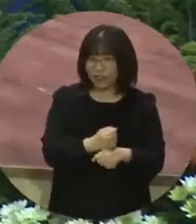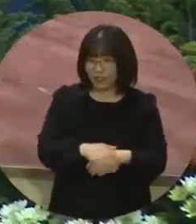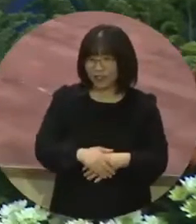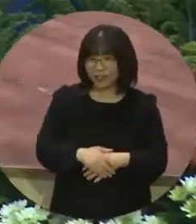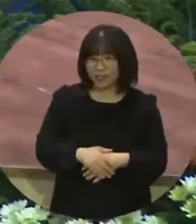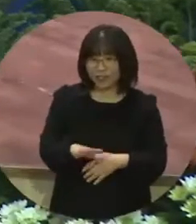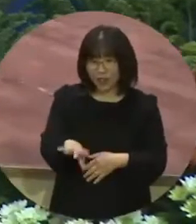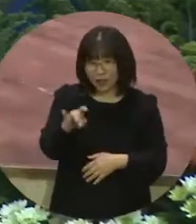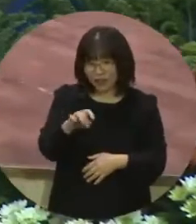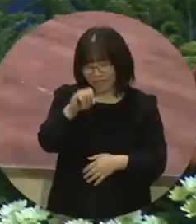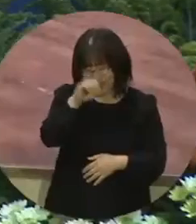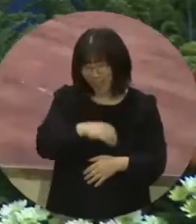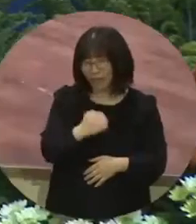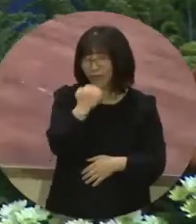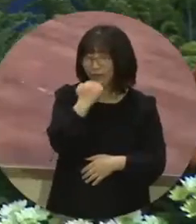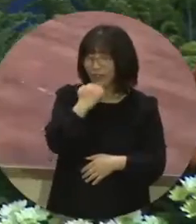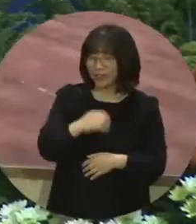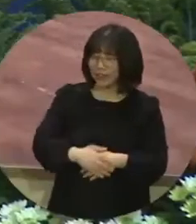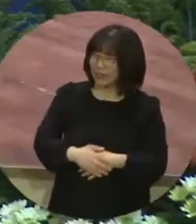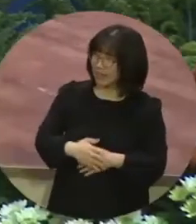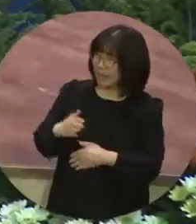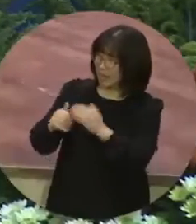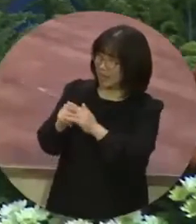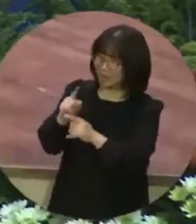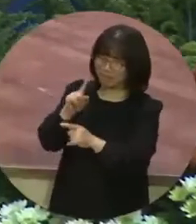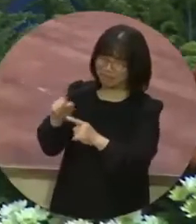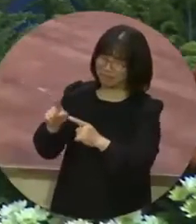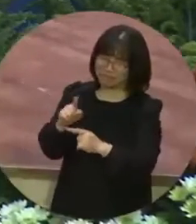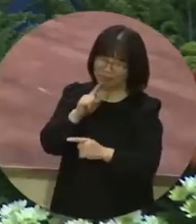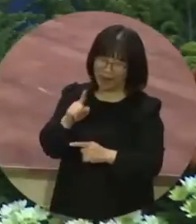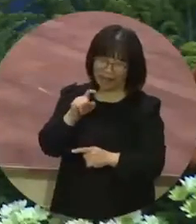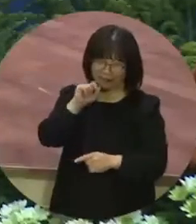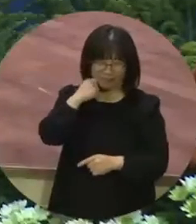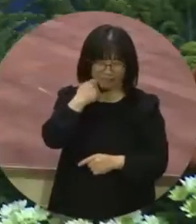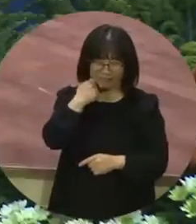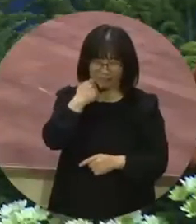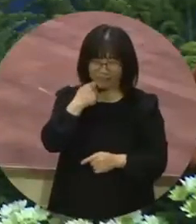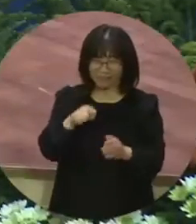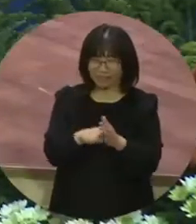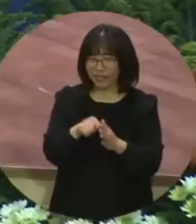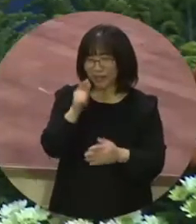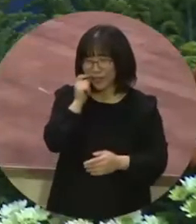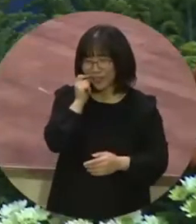불신의 웃음이에요. 말도 안 된다라는 비웃음이에요.